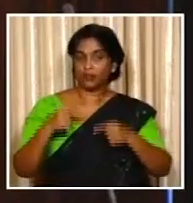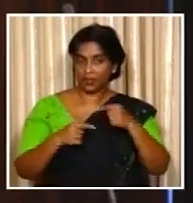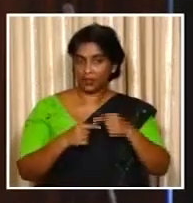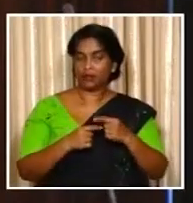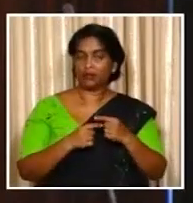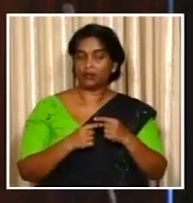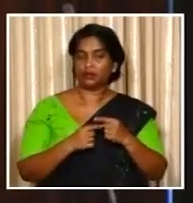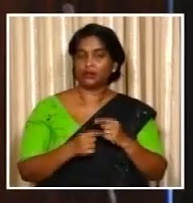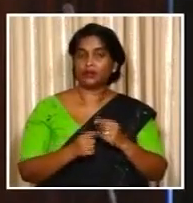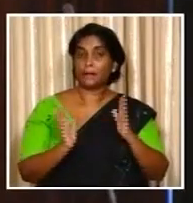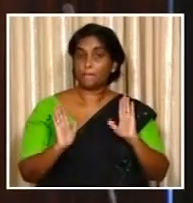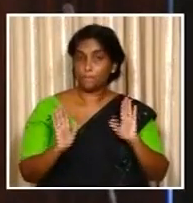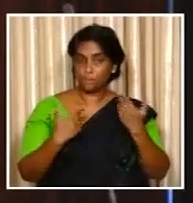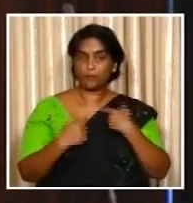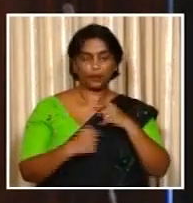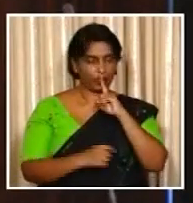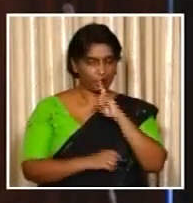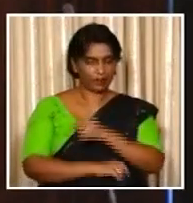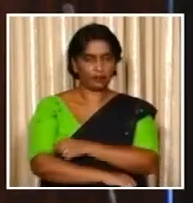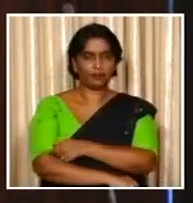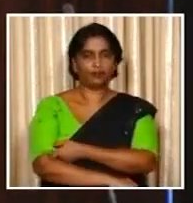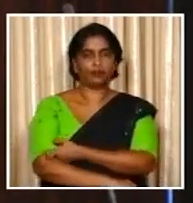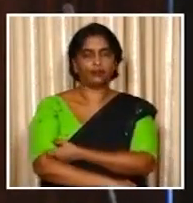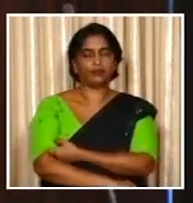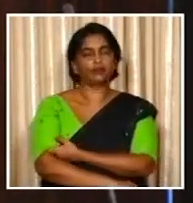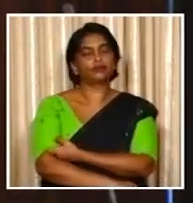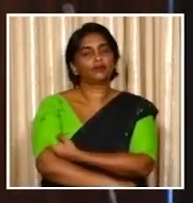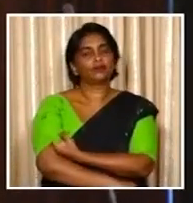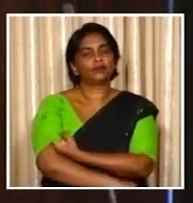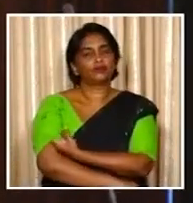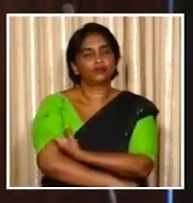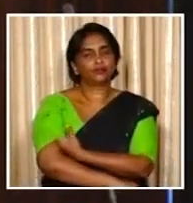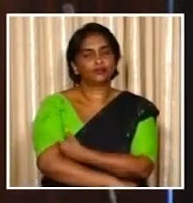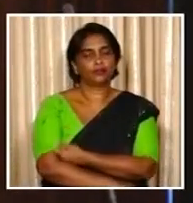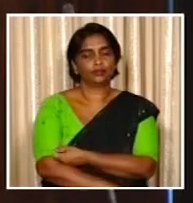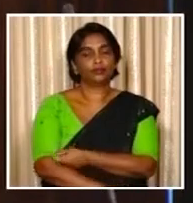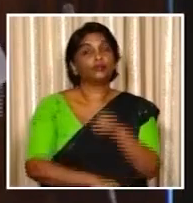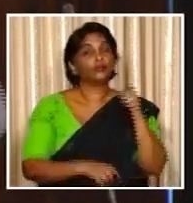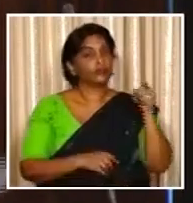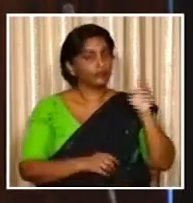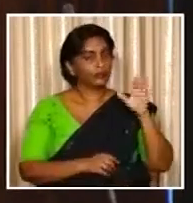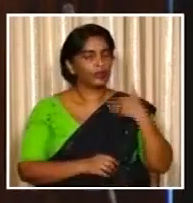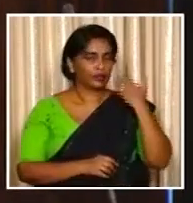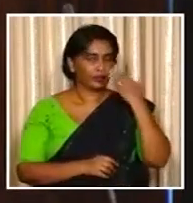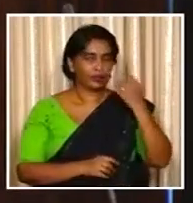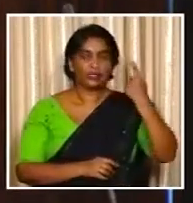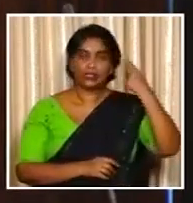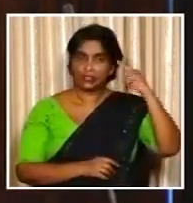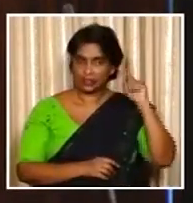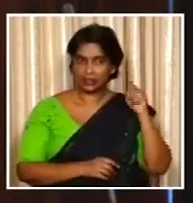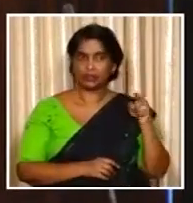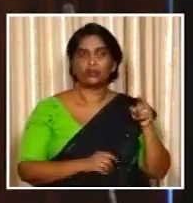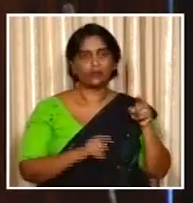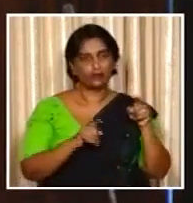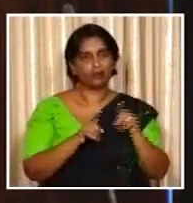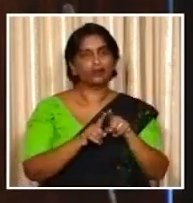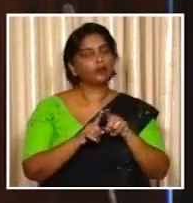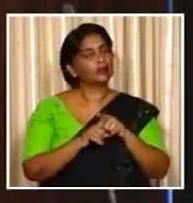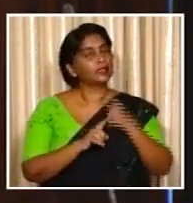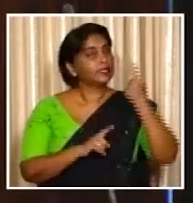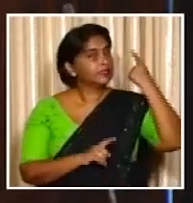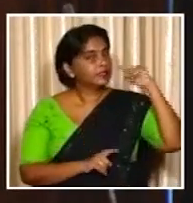බාරග මේ පටන් ගන්න වෙලාවේ කියන්න ඕනේ. මේ මෙතුමල්ලා මම දැක්ක ඊයේ එතුමා